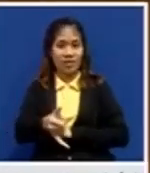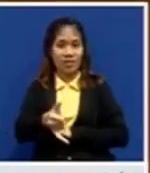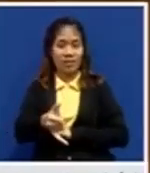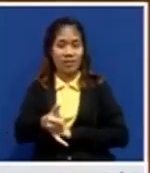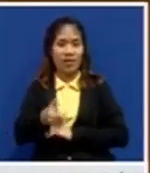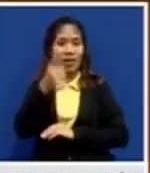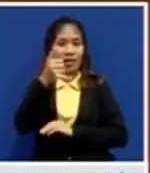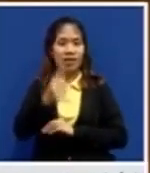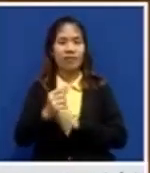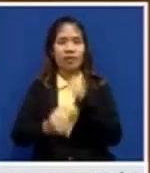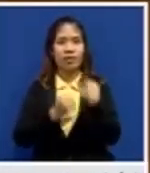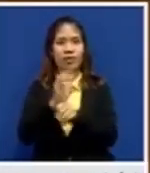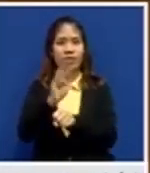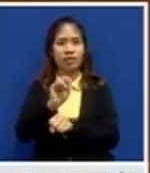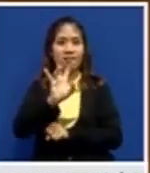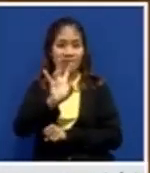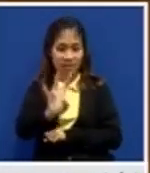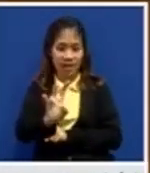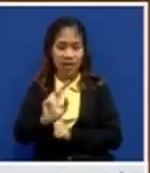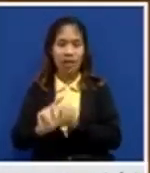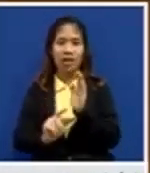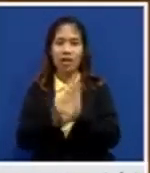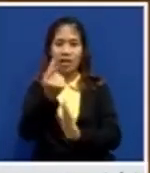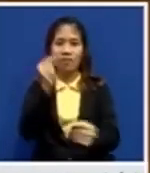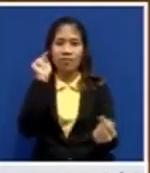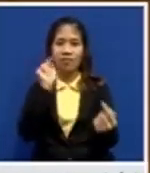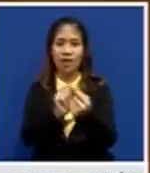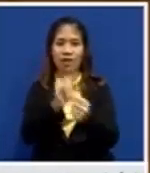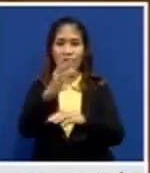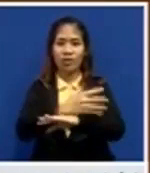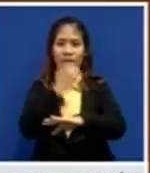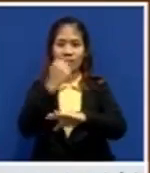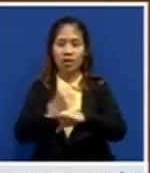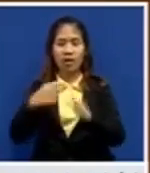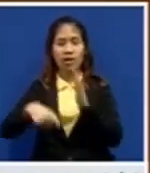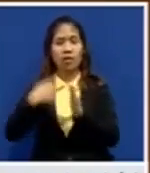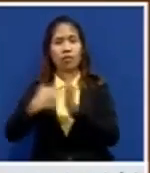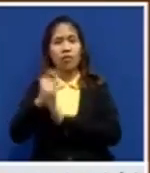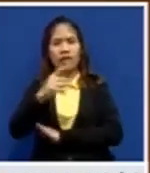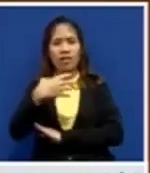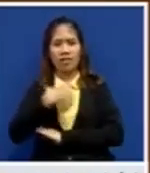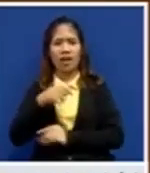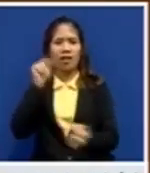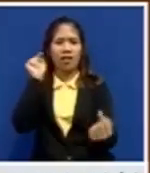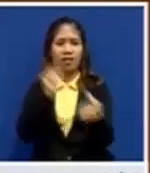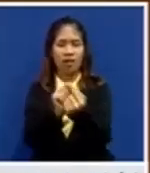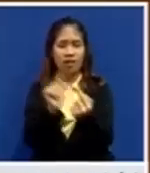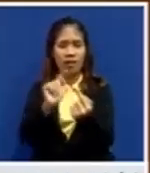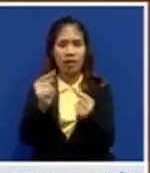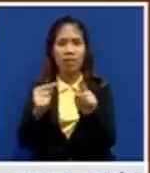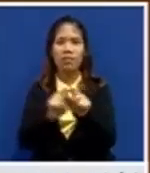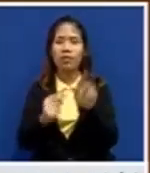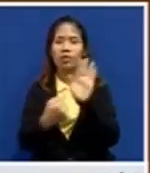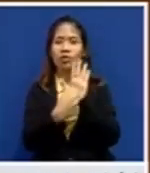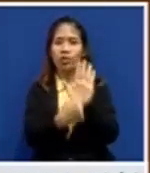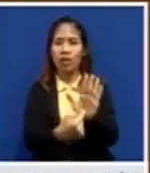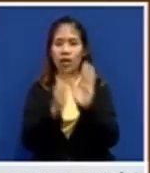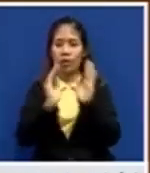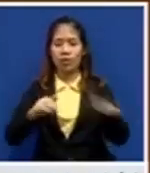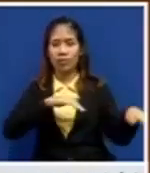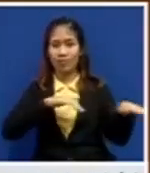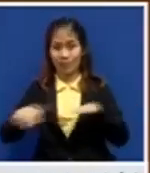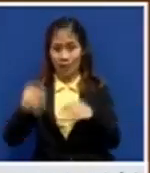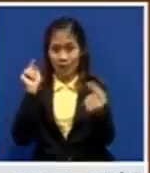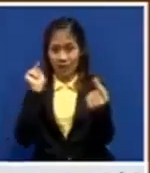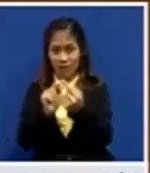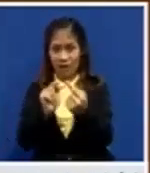ายุได้47เหตุผลหนึ่งก็คือว่าเราต้องการเข้ามาเป็นตัวอย่างของคนที่พร้อมแล้วเข้ามา